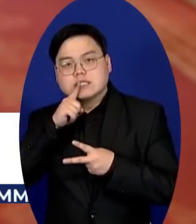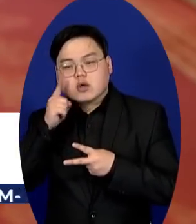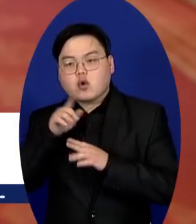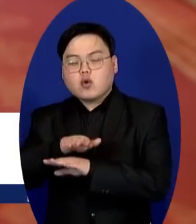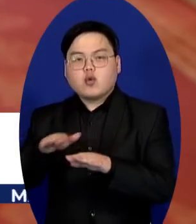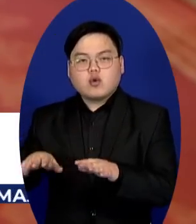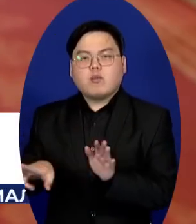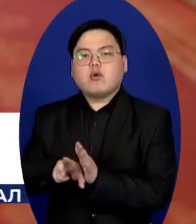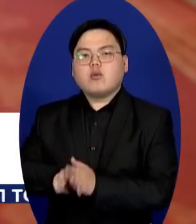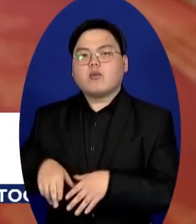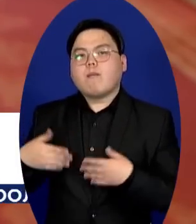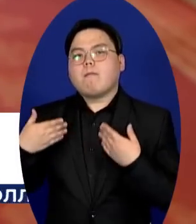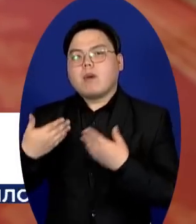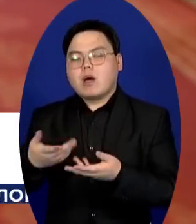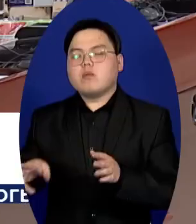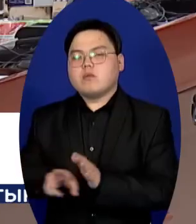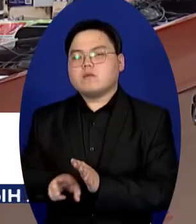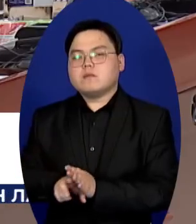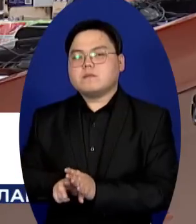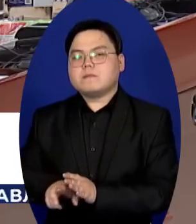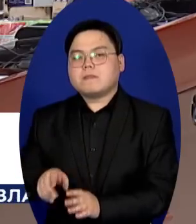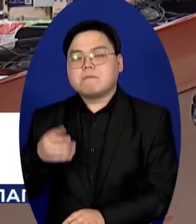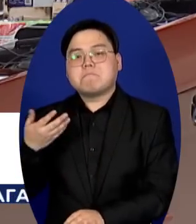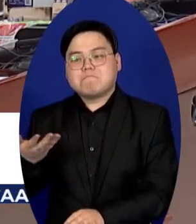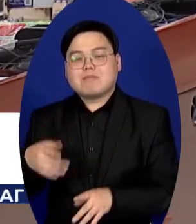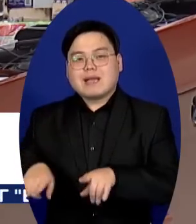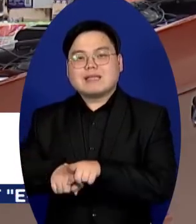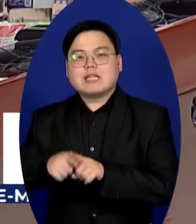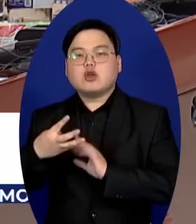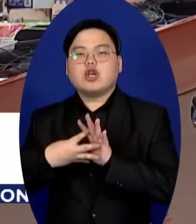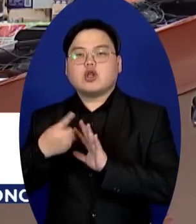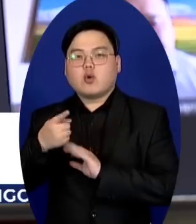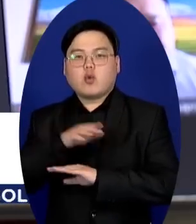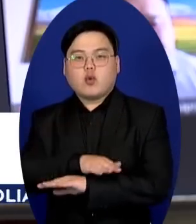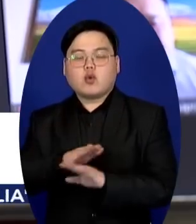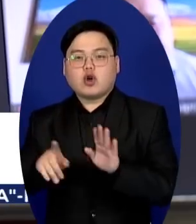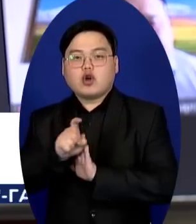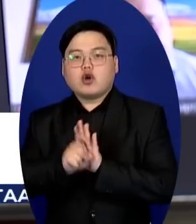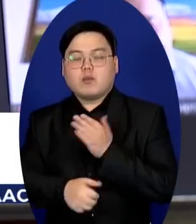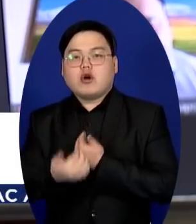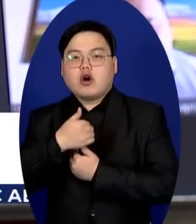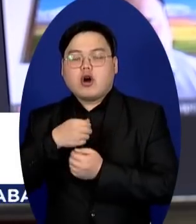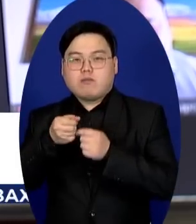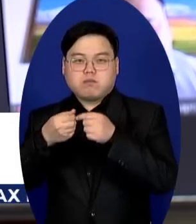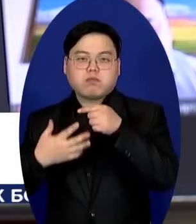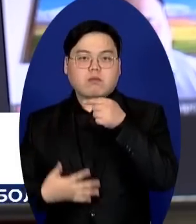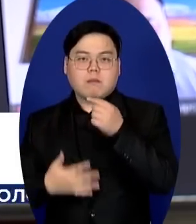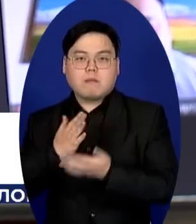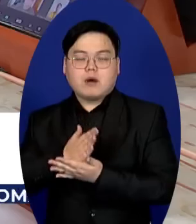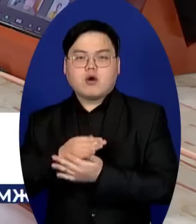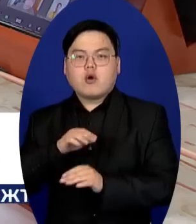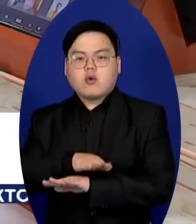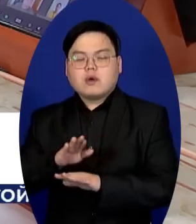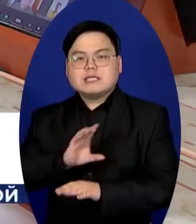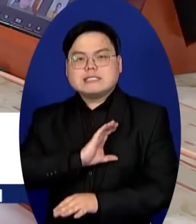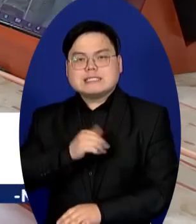гоё боломжийг бүрдүүлээд өөх боломжтой. Хэдэн шиг 91 хүүхэд энэ хөтөлбөрт хамрагдана. Хүүхдүүд нээлттэй,